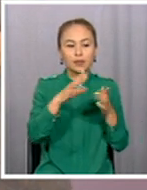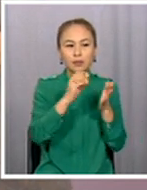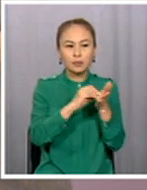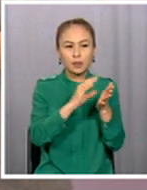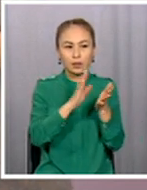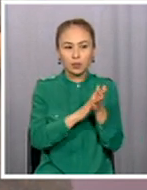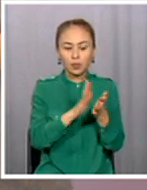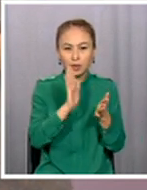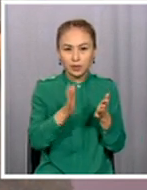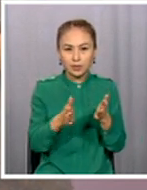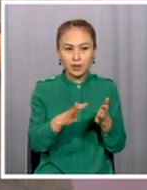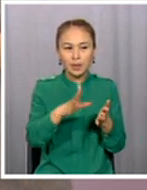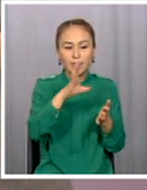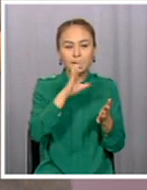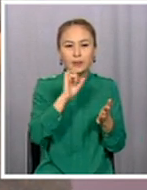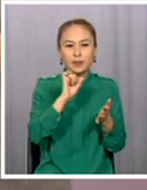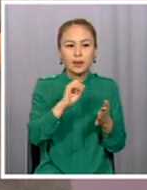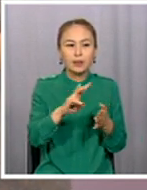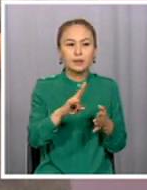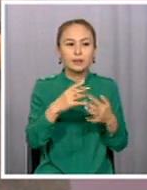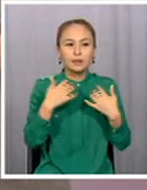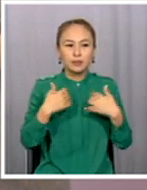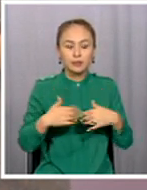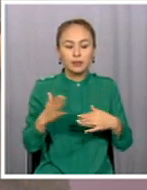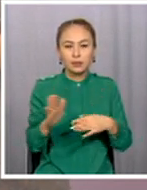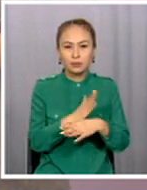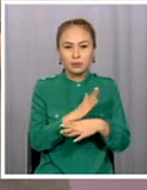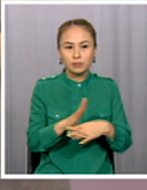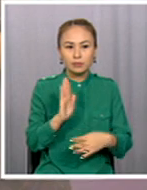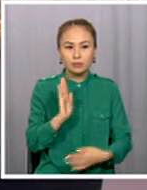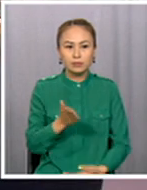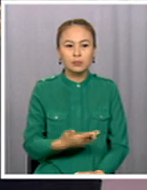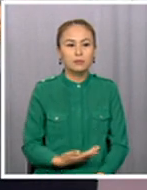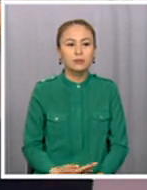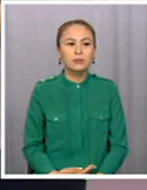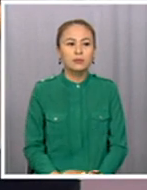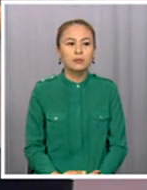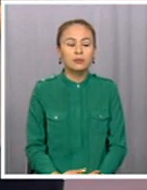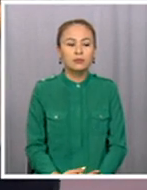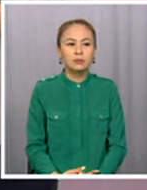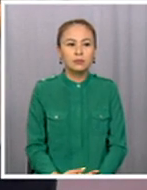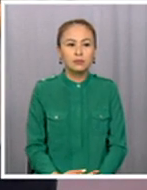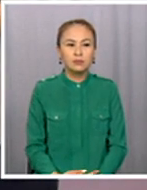тыныс белгілерін қоясыңдар, сан есімдерді ажыратасыңдар.